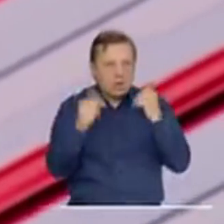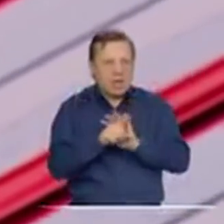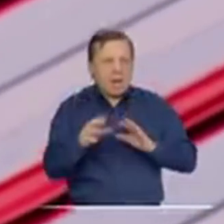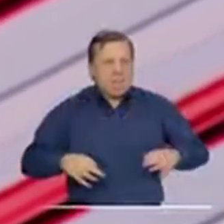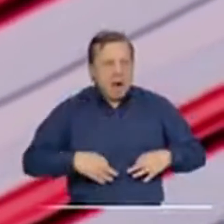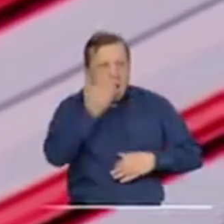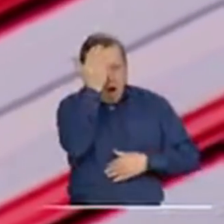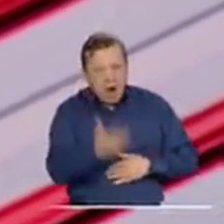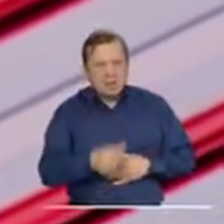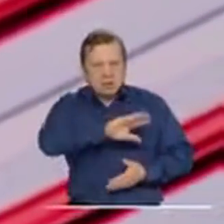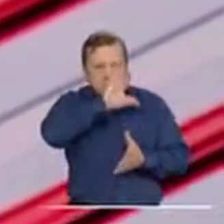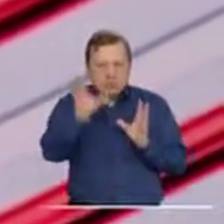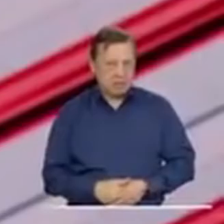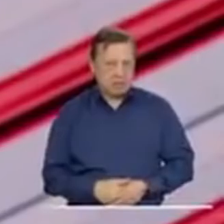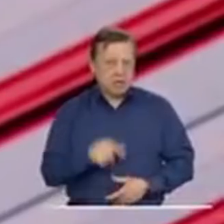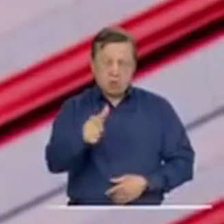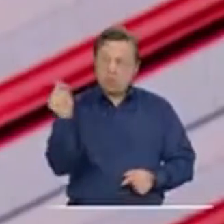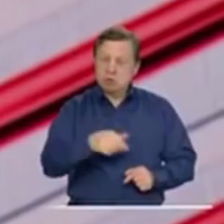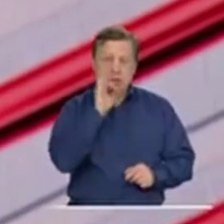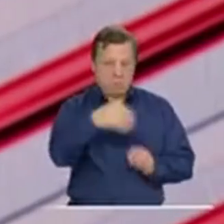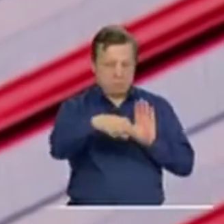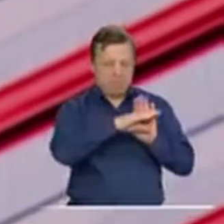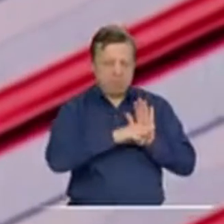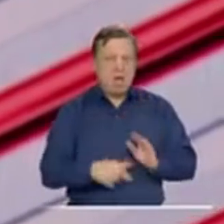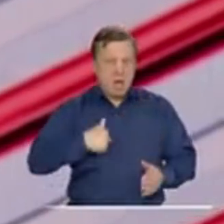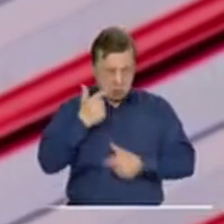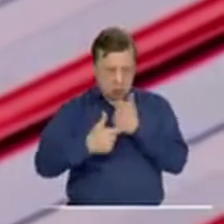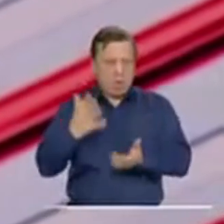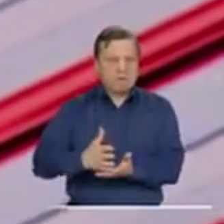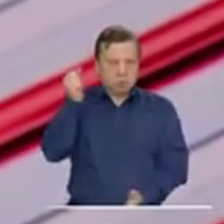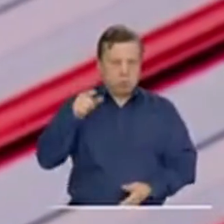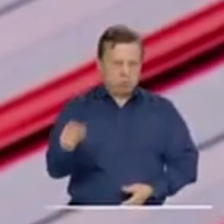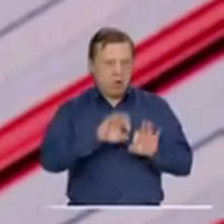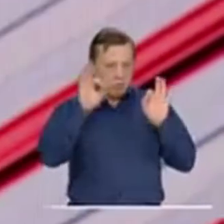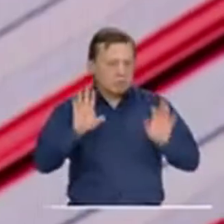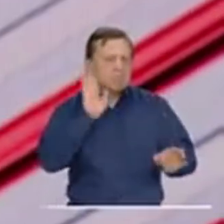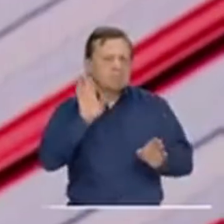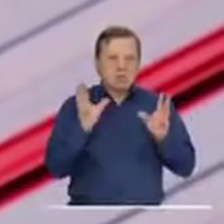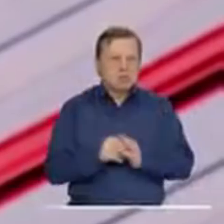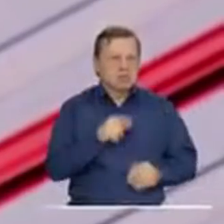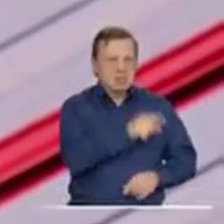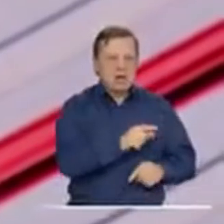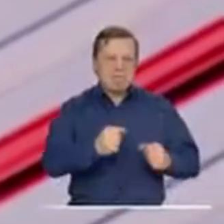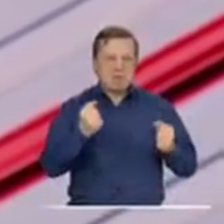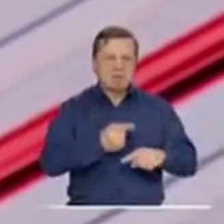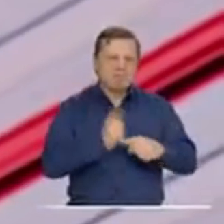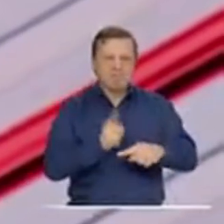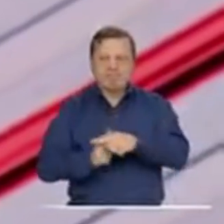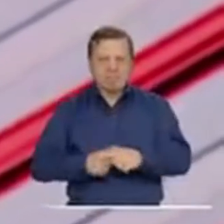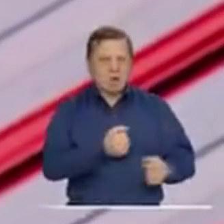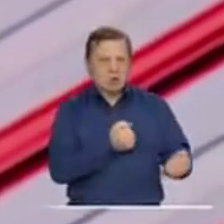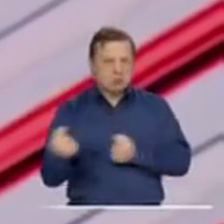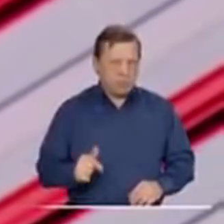będzie podpisywał wszystko tym długopisem. Zrobiłem to w Słupsku i zrobię to w całej Polsce. Polska niestety